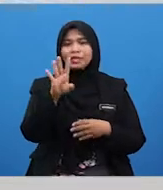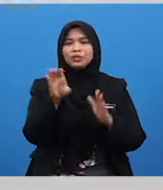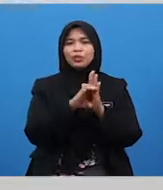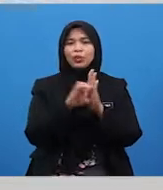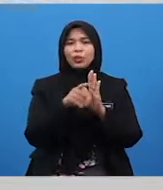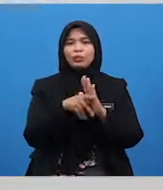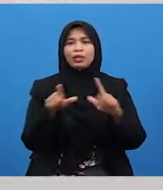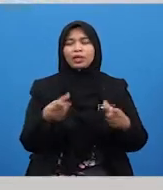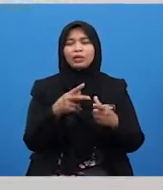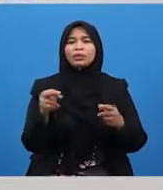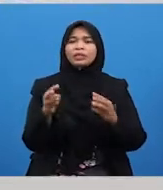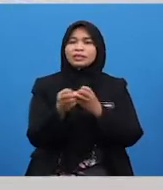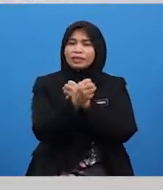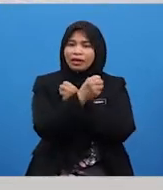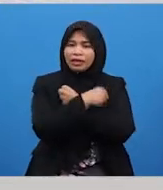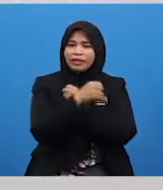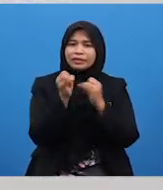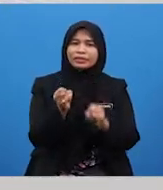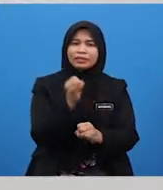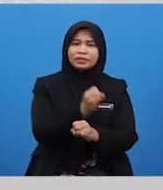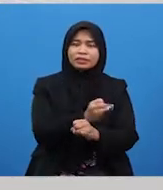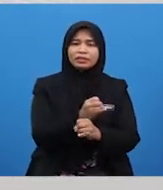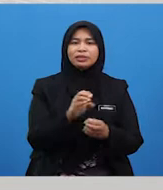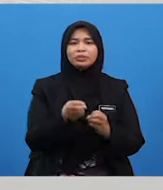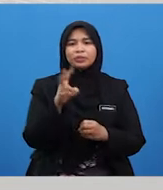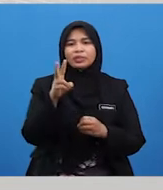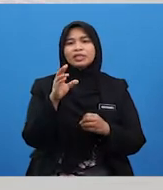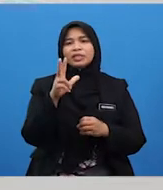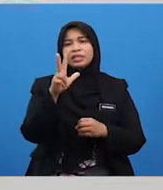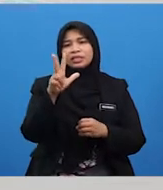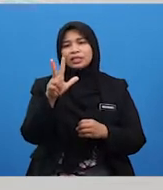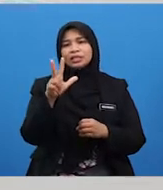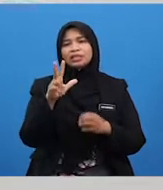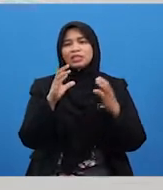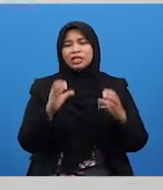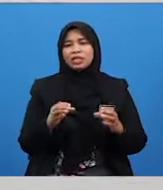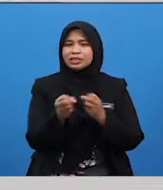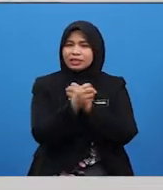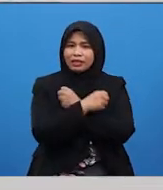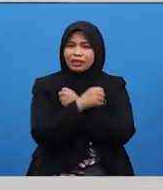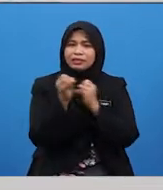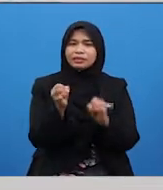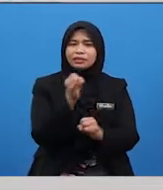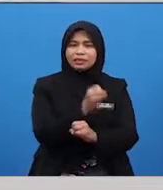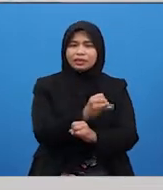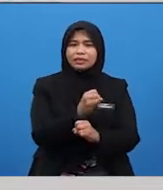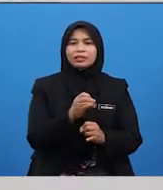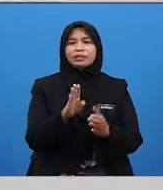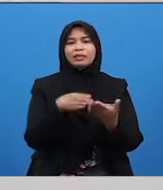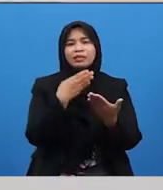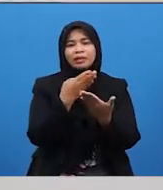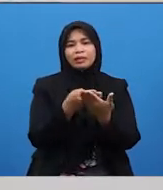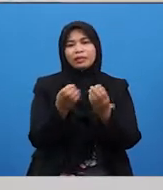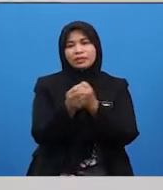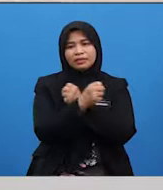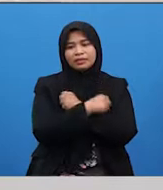perlakuan menyayangi jiran, 3 cara menyayangi jiran dan 3 kebaikan menyayangi jiran. Kini, tibalah